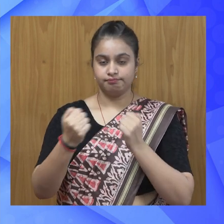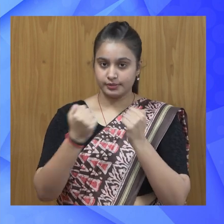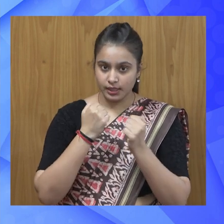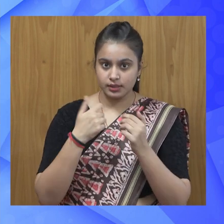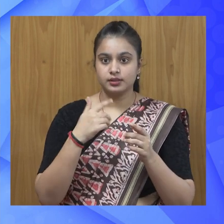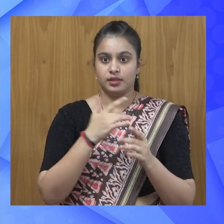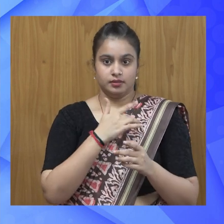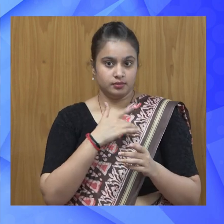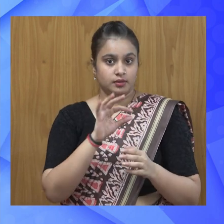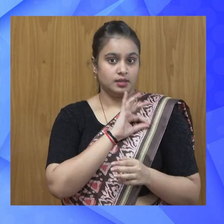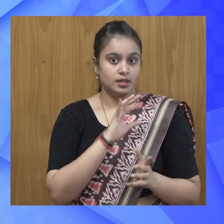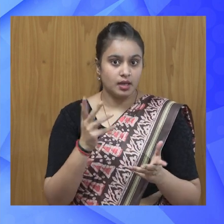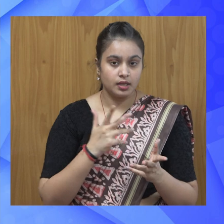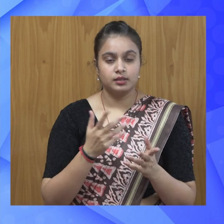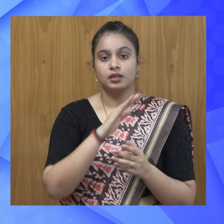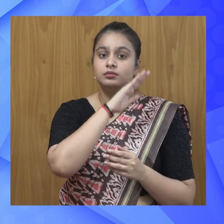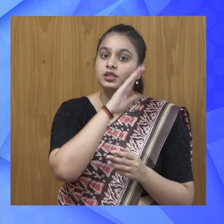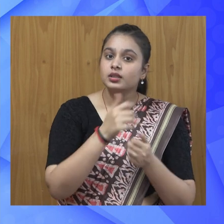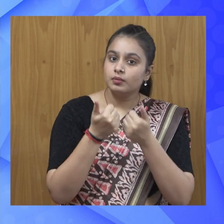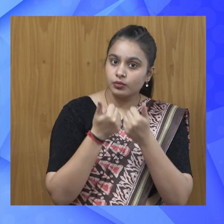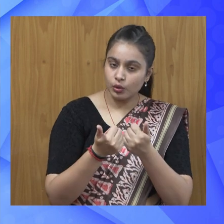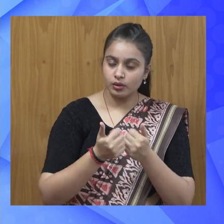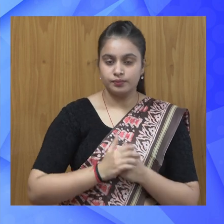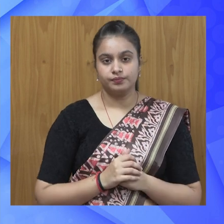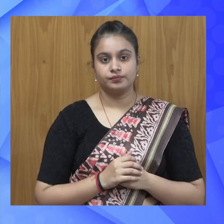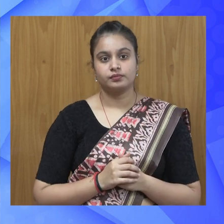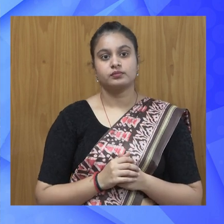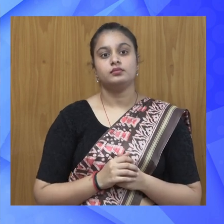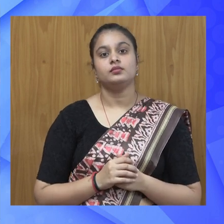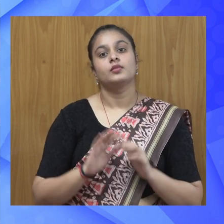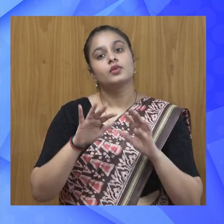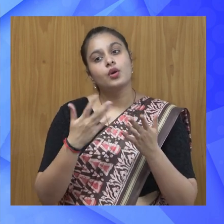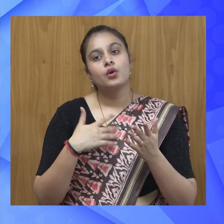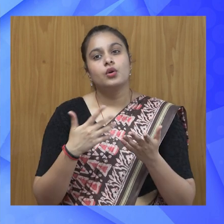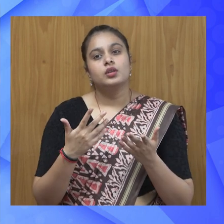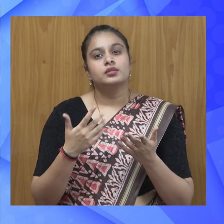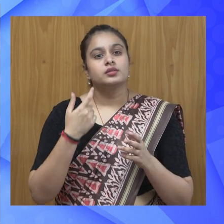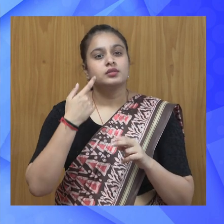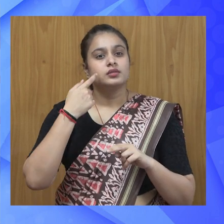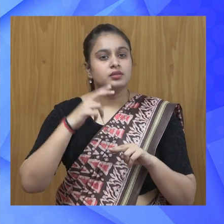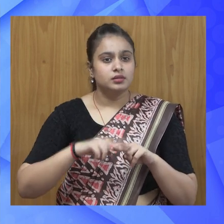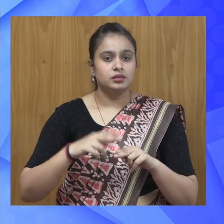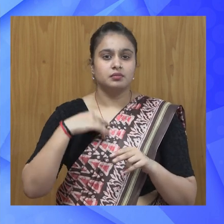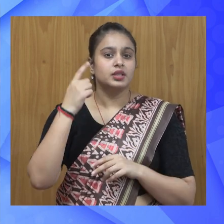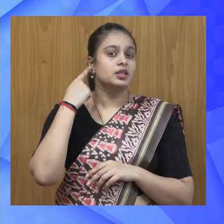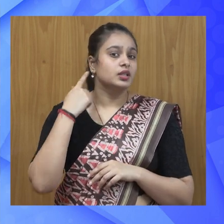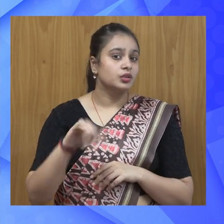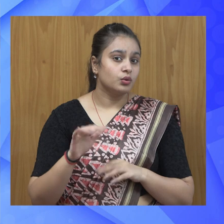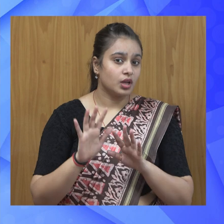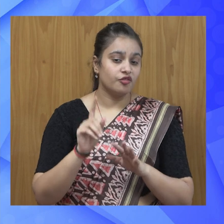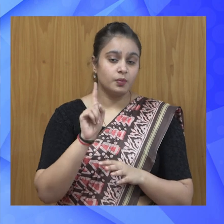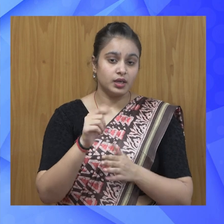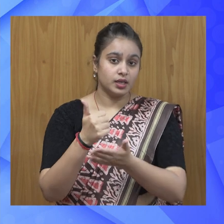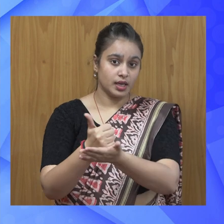करके, हॉबीज, गुड स्लीप एंड सो ऑन, और सीकिंग हेल्प इज अ स्ट्रेंथ, कहने का मतलब है, अक्सर हम इसको इग्नोर करते हैं, लेकिन